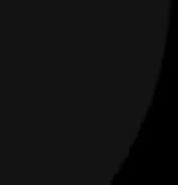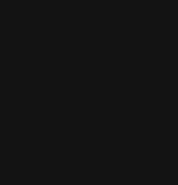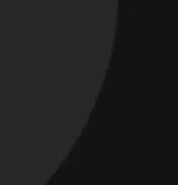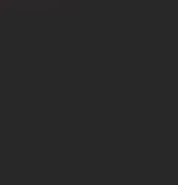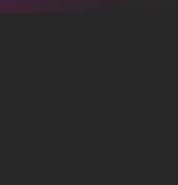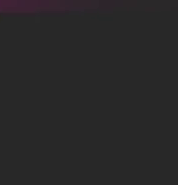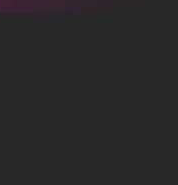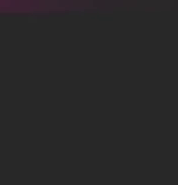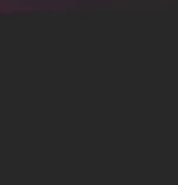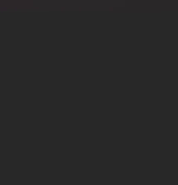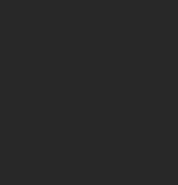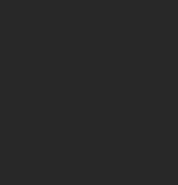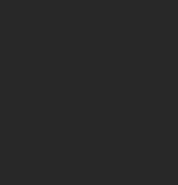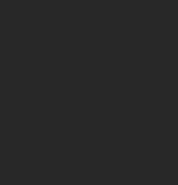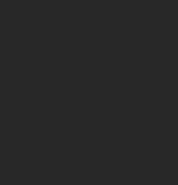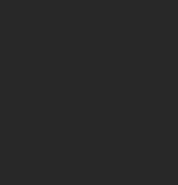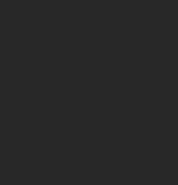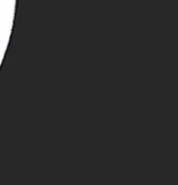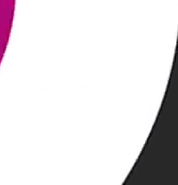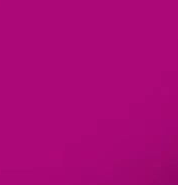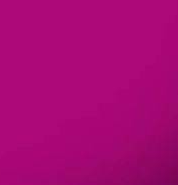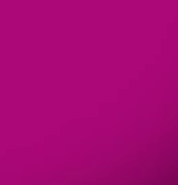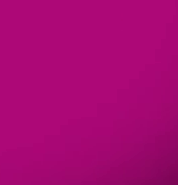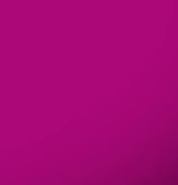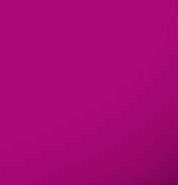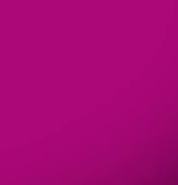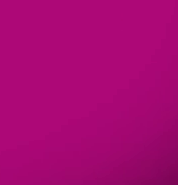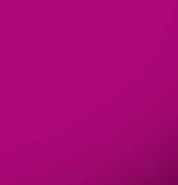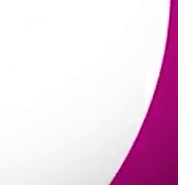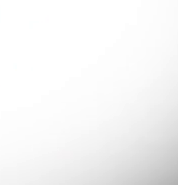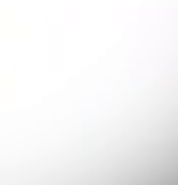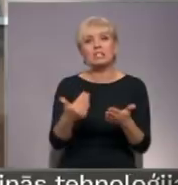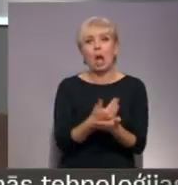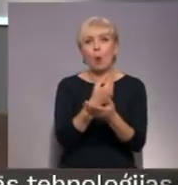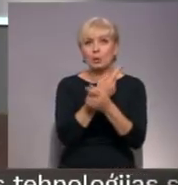Re, visi ēters ir te!